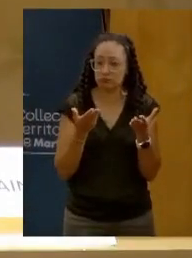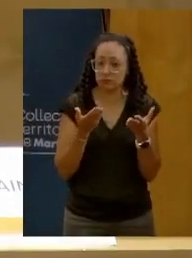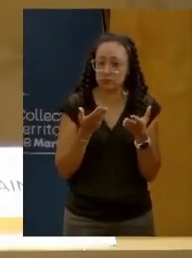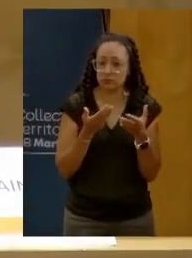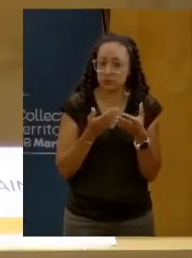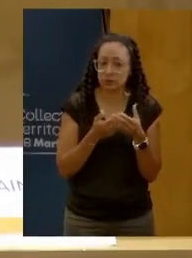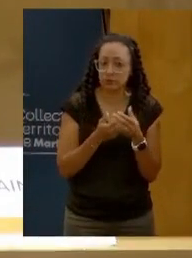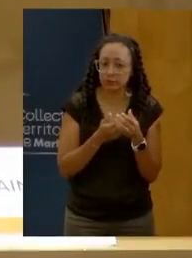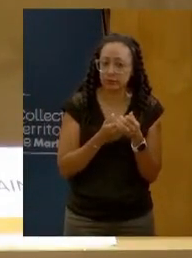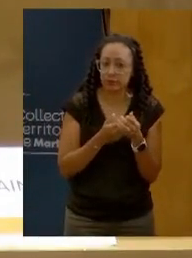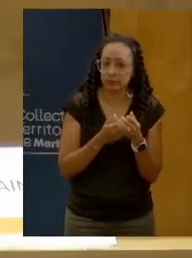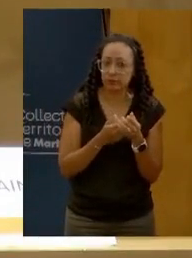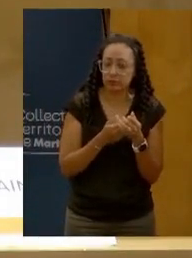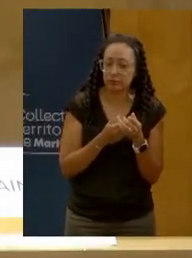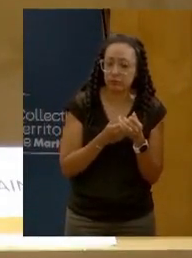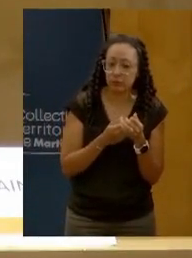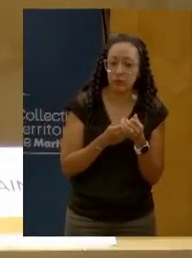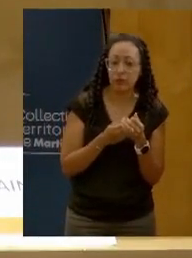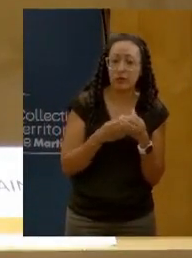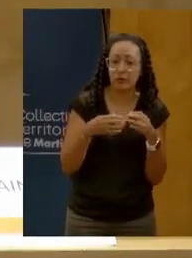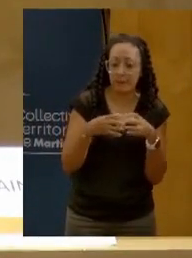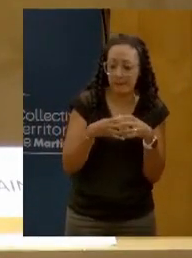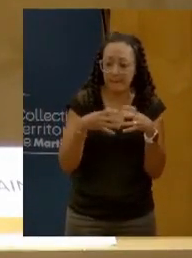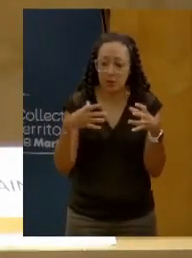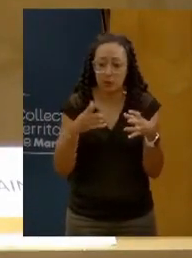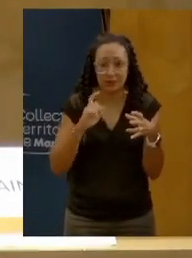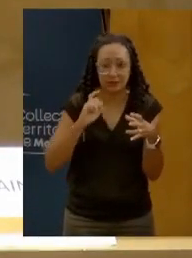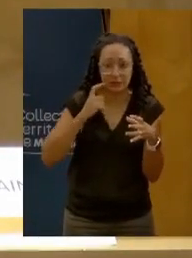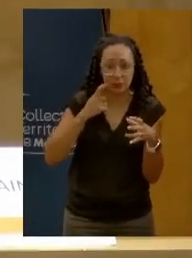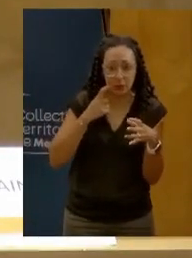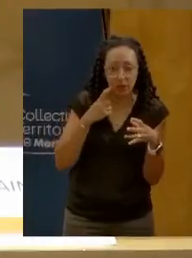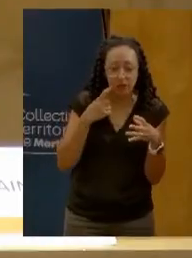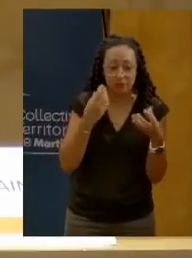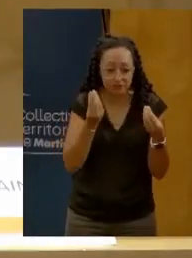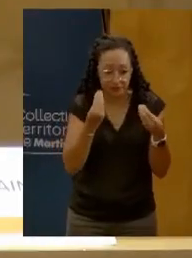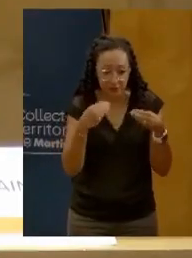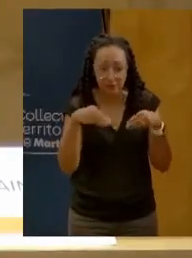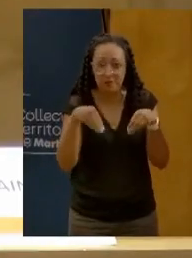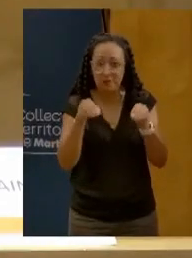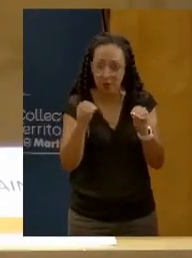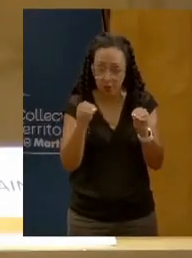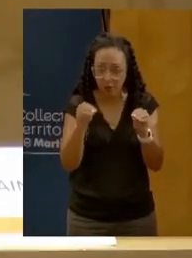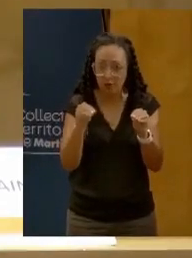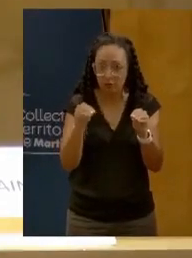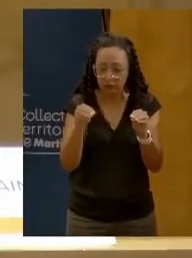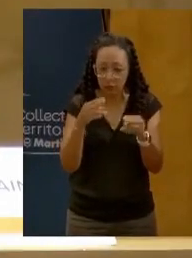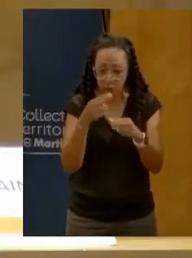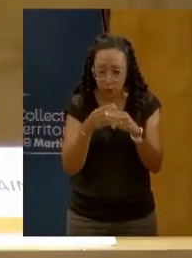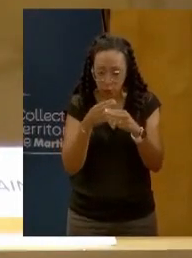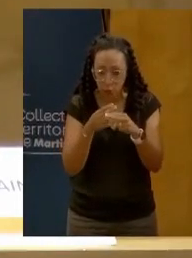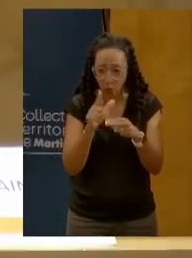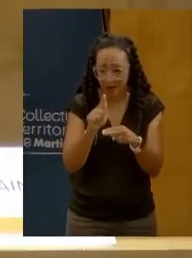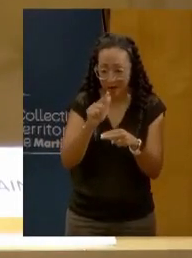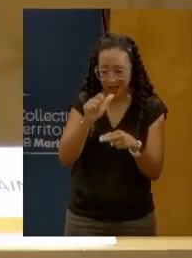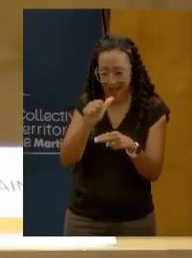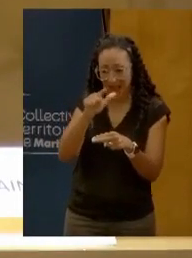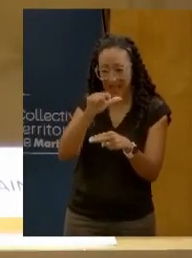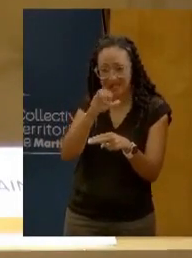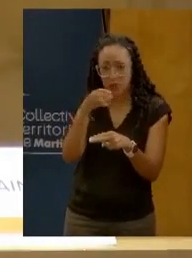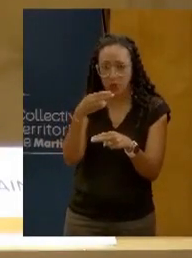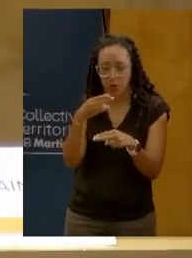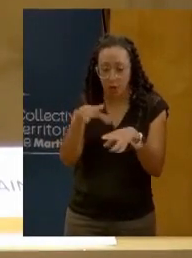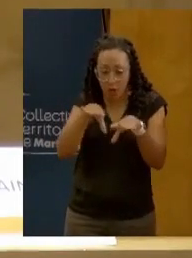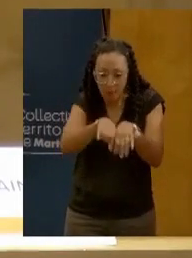la majeure partie du sucre qui est vendu aux consommateurs martiniquais sous le nom Galion n'est pas produit